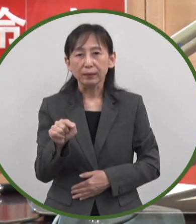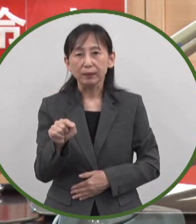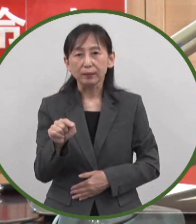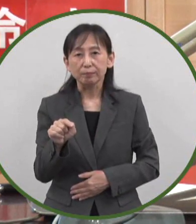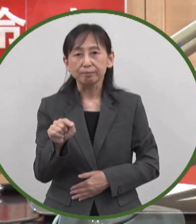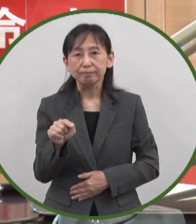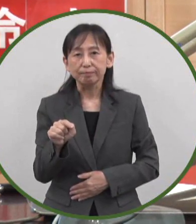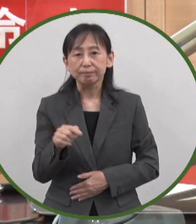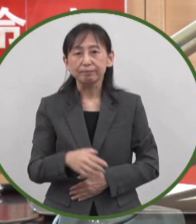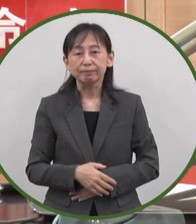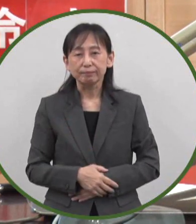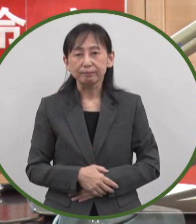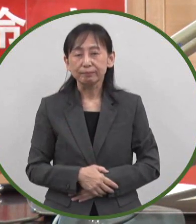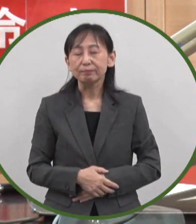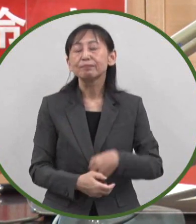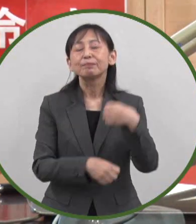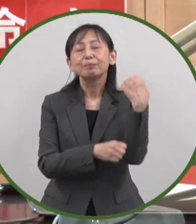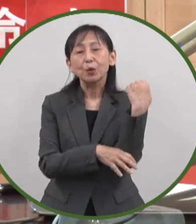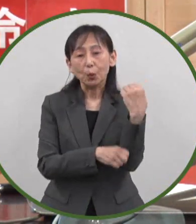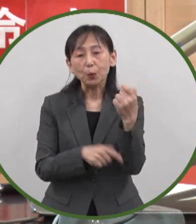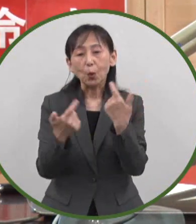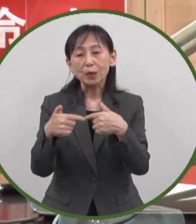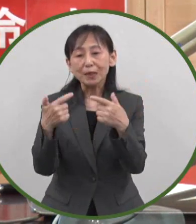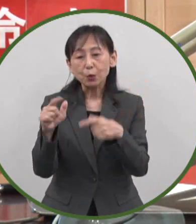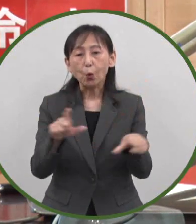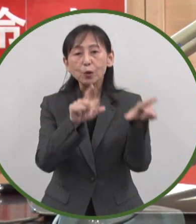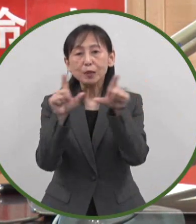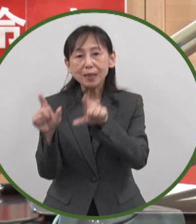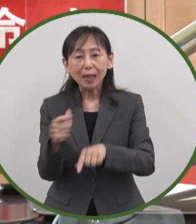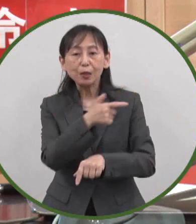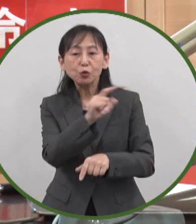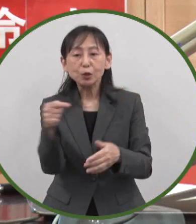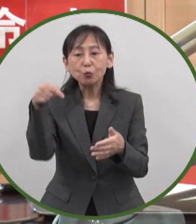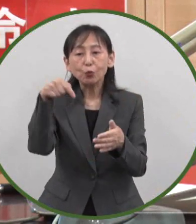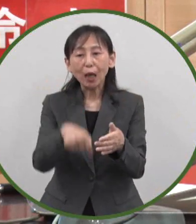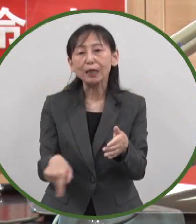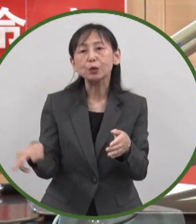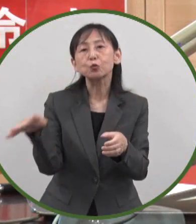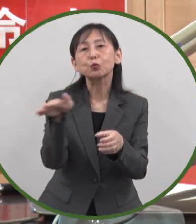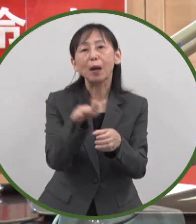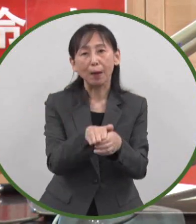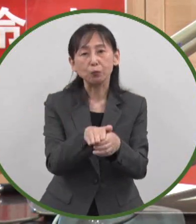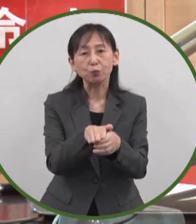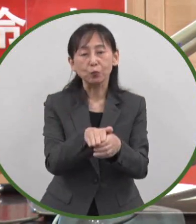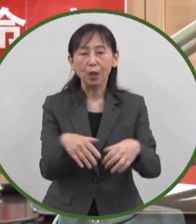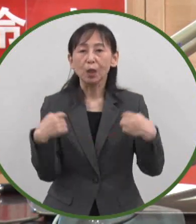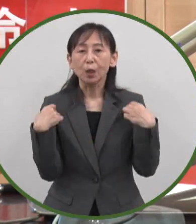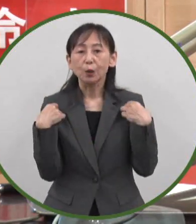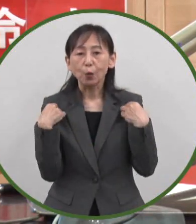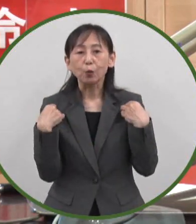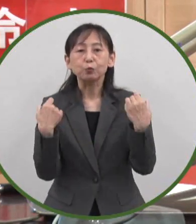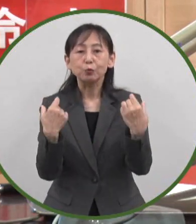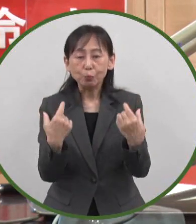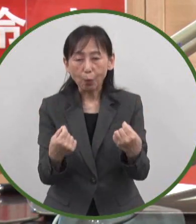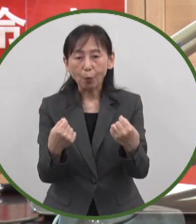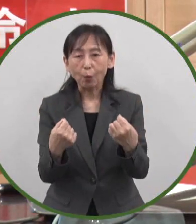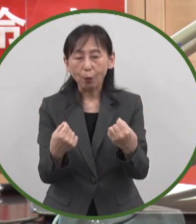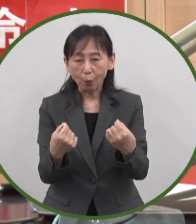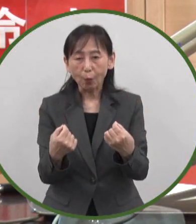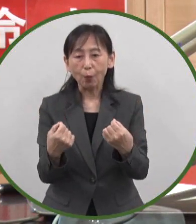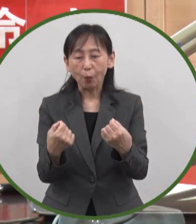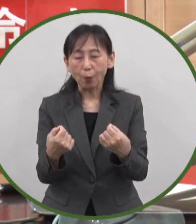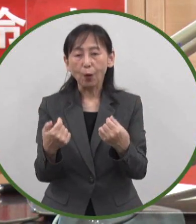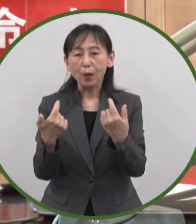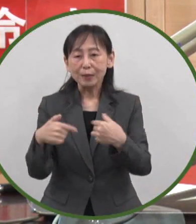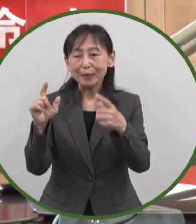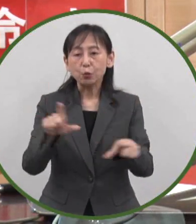化粧品はそもそも日常生活品の中に入ってますので、洋服も実は生活必需品